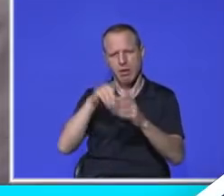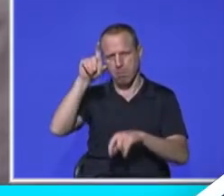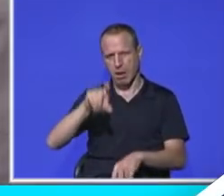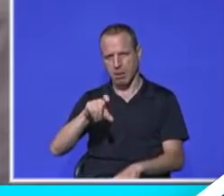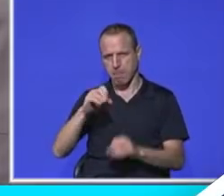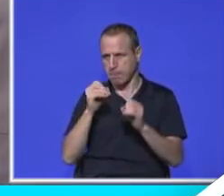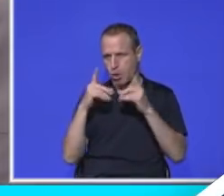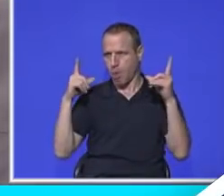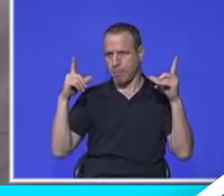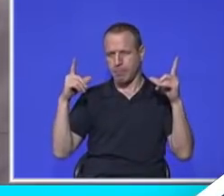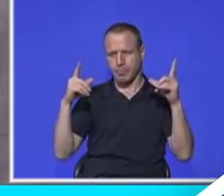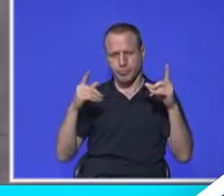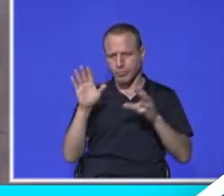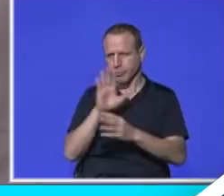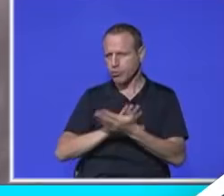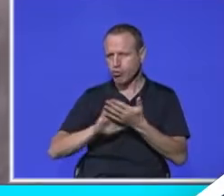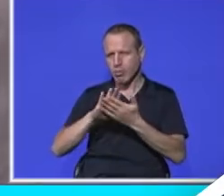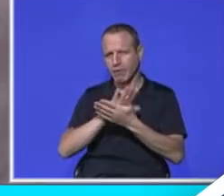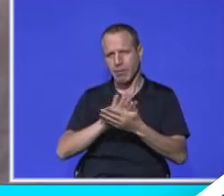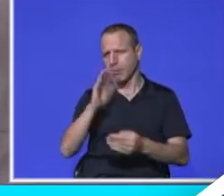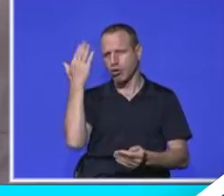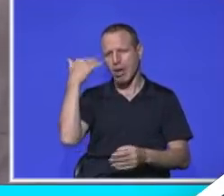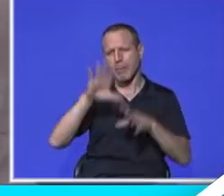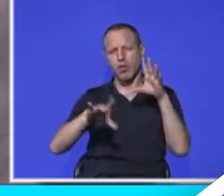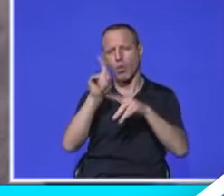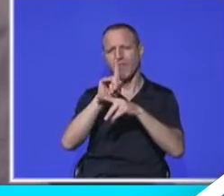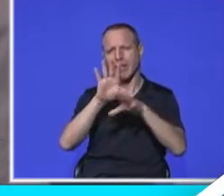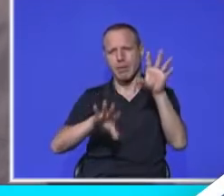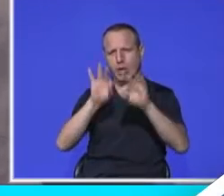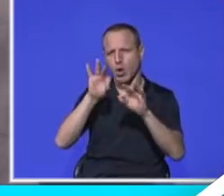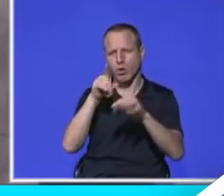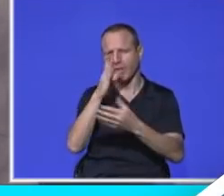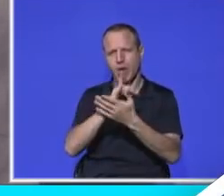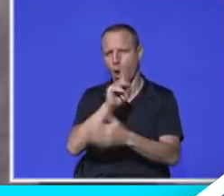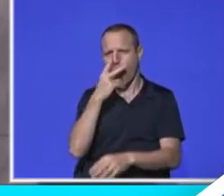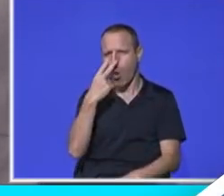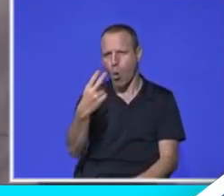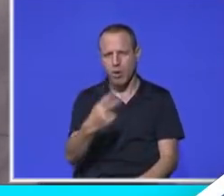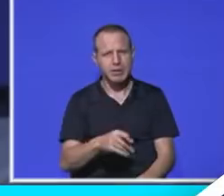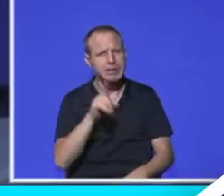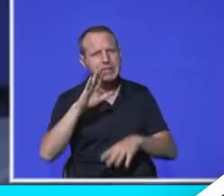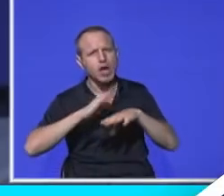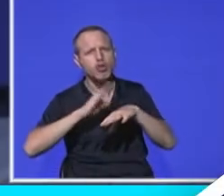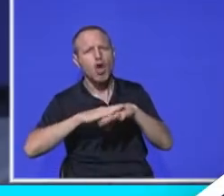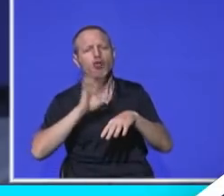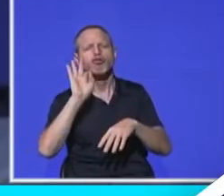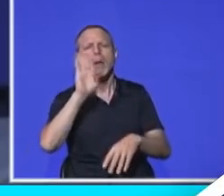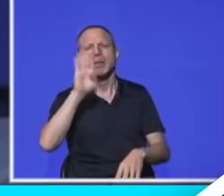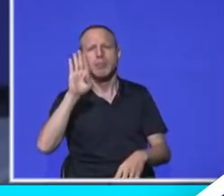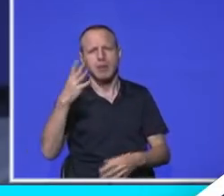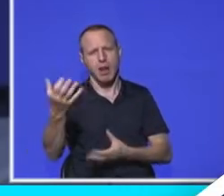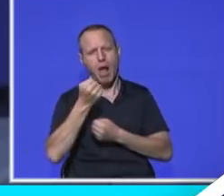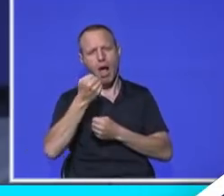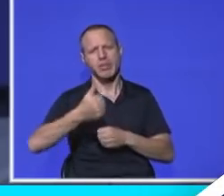פתאום, שום דבר ממה שהיה בתקופת הבחירות, אתה כבר לא רואה אותו. זה כישרונו של נתניהו, לקחת